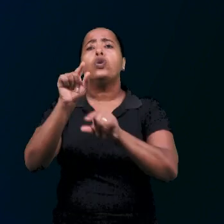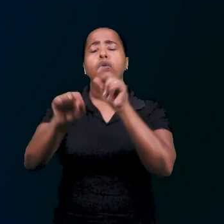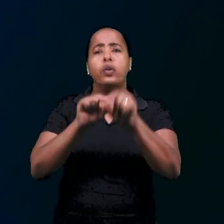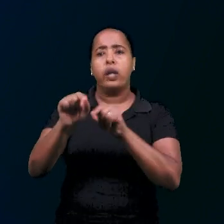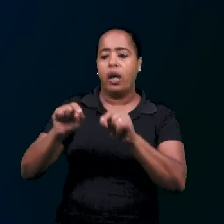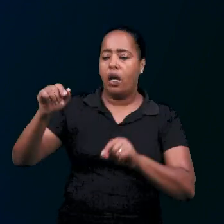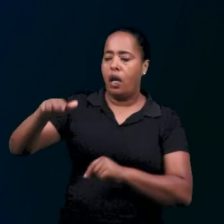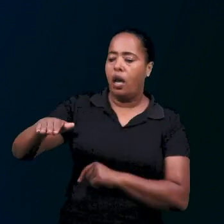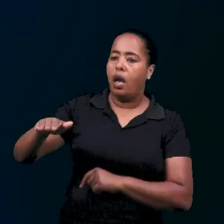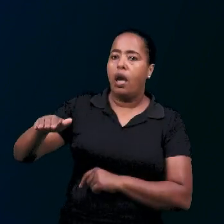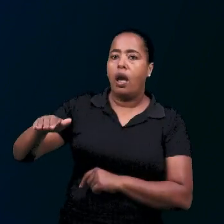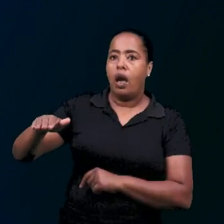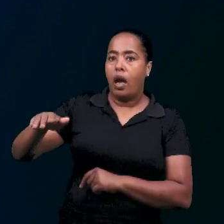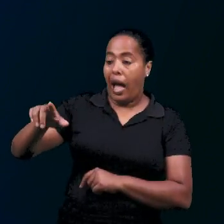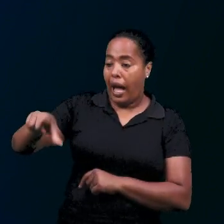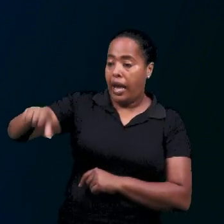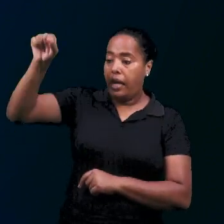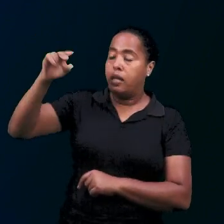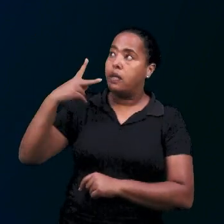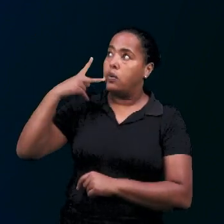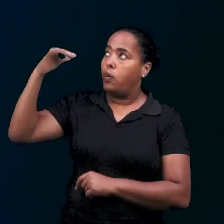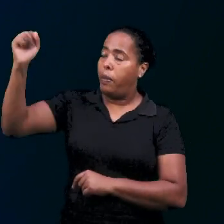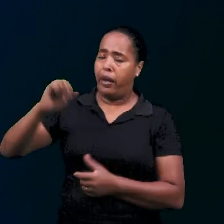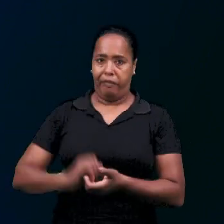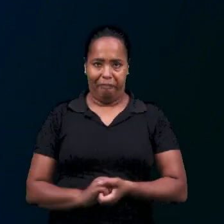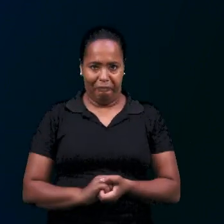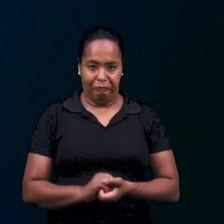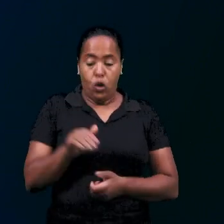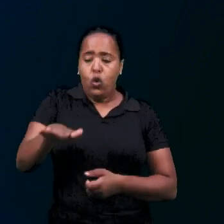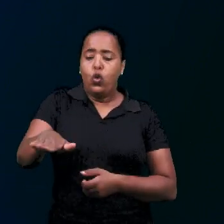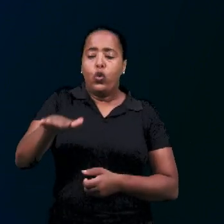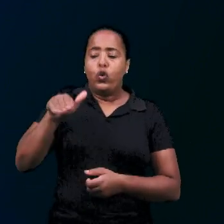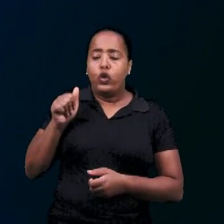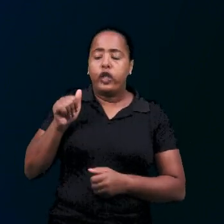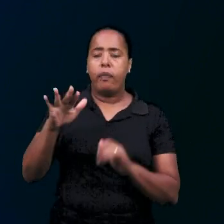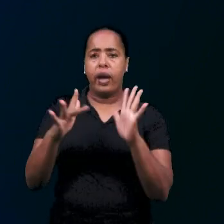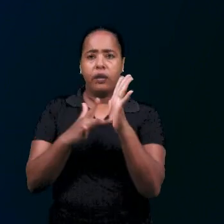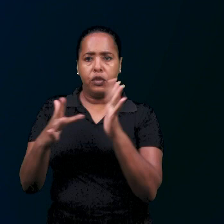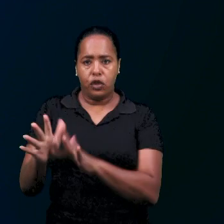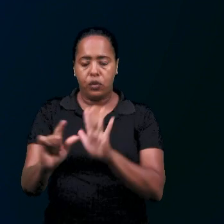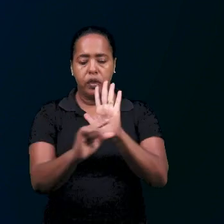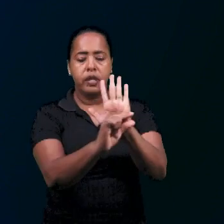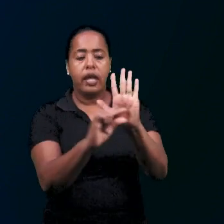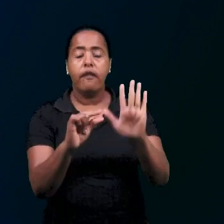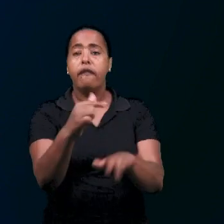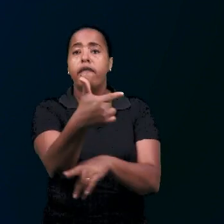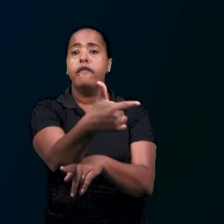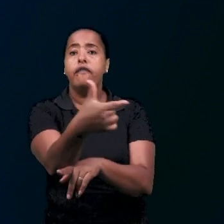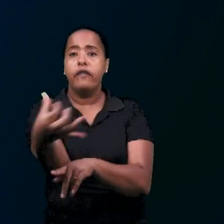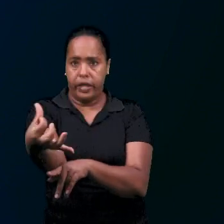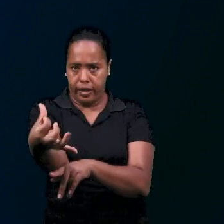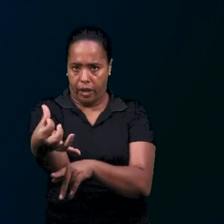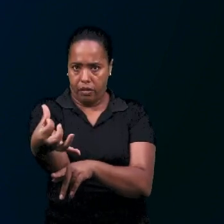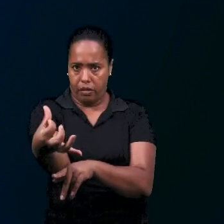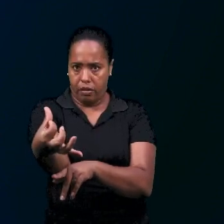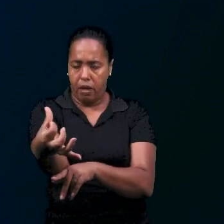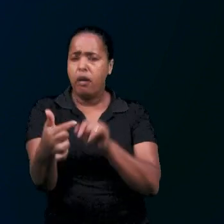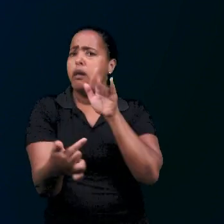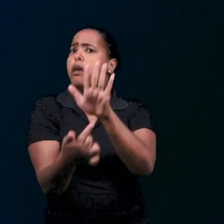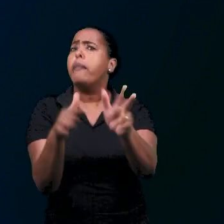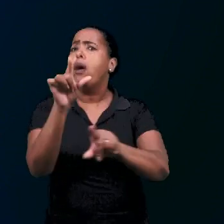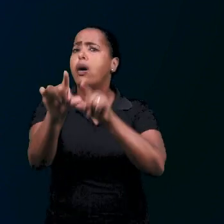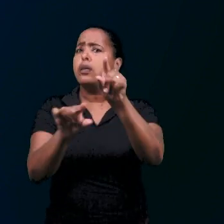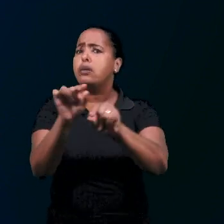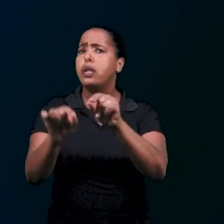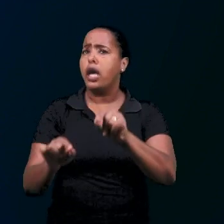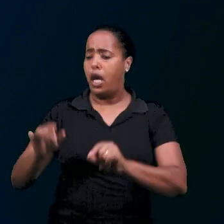Père. L'appel de Jésus nous voyons dans le verset 26